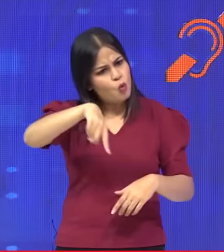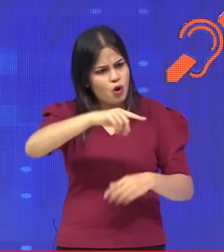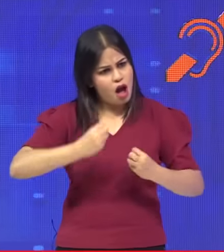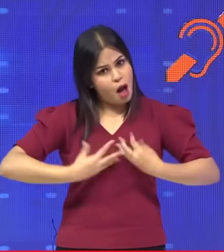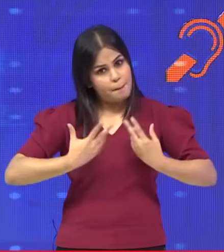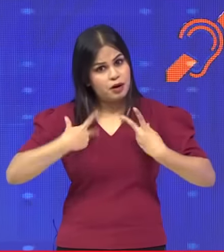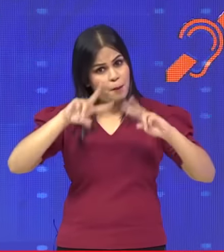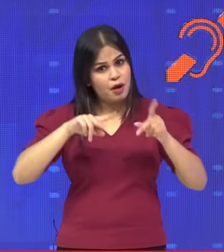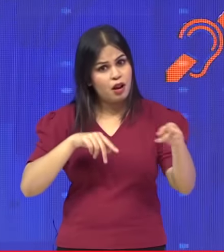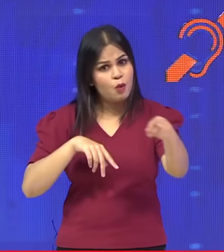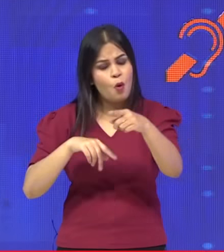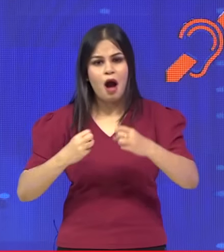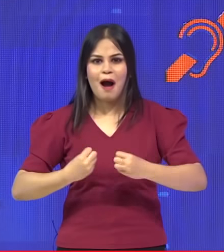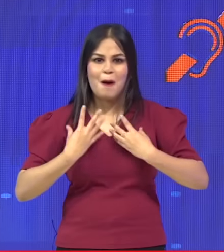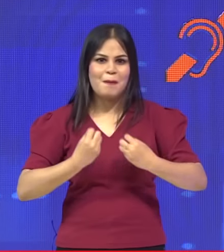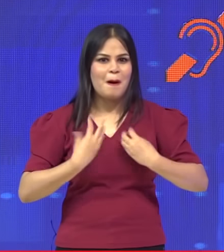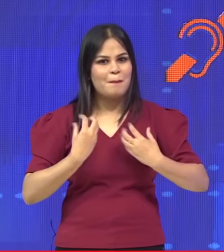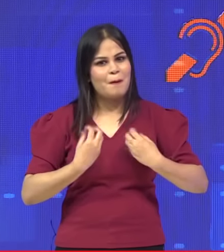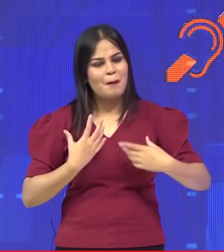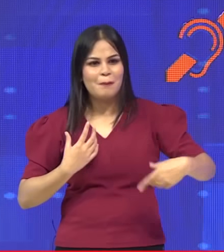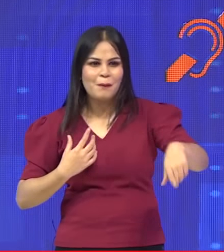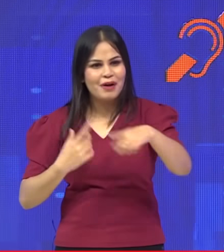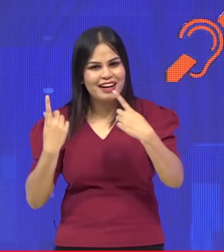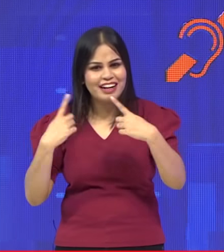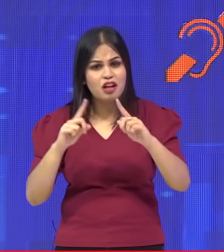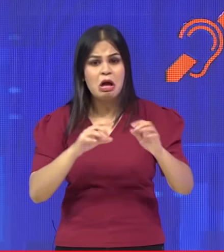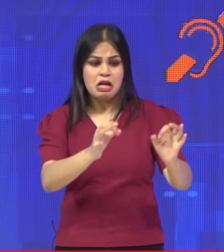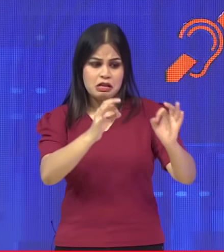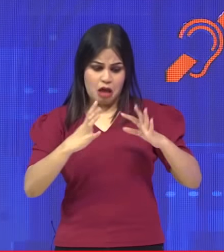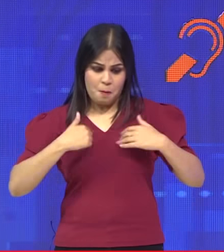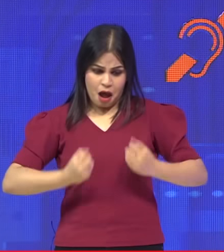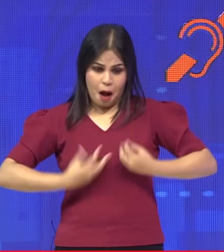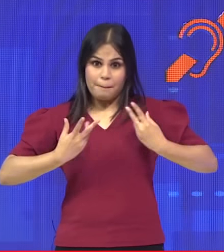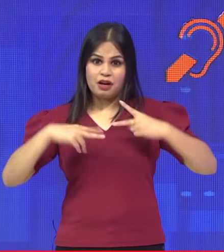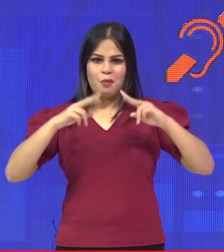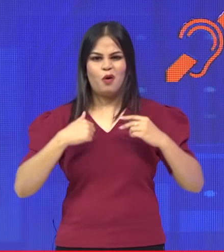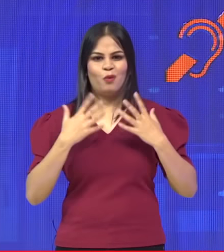कितने खुश हैं इतनी खुशी मुझे नहीं चाहिए